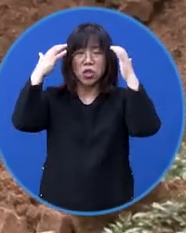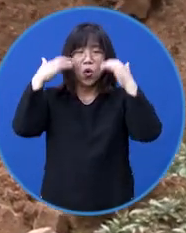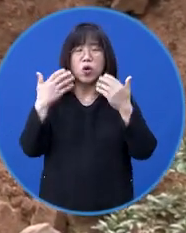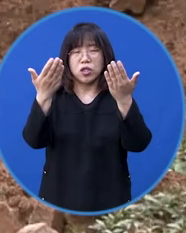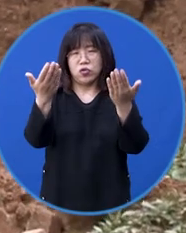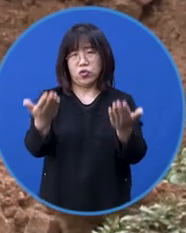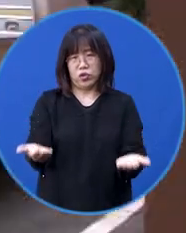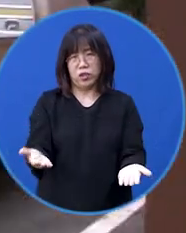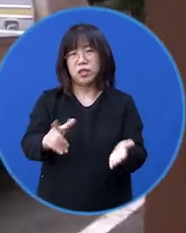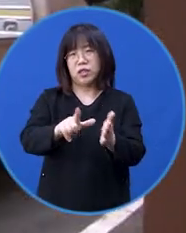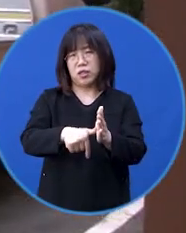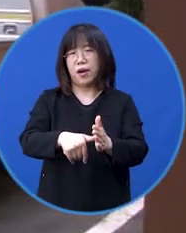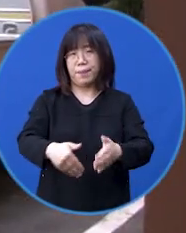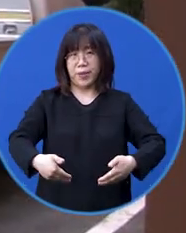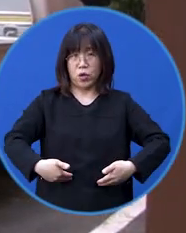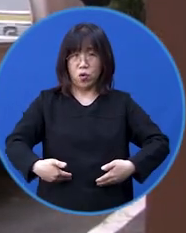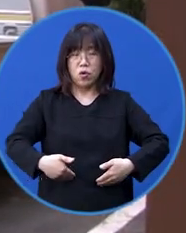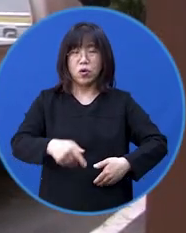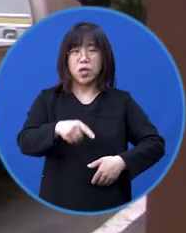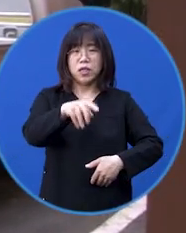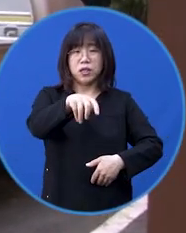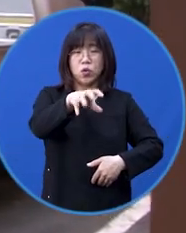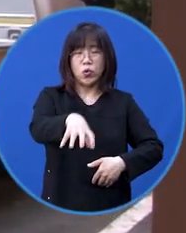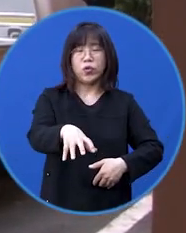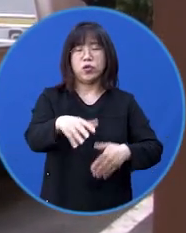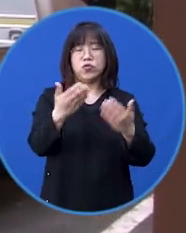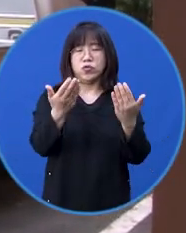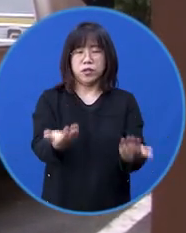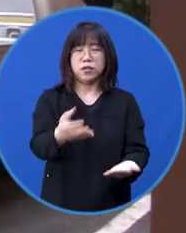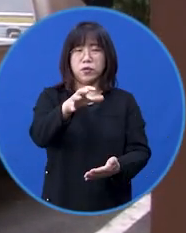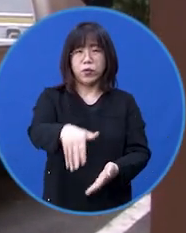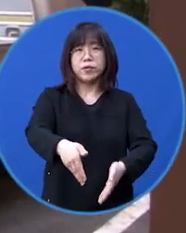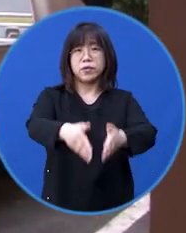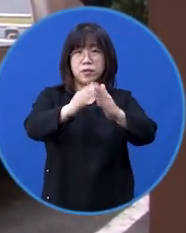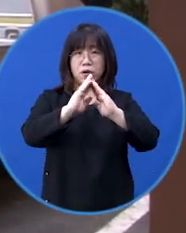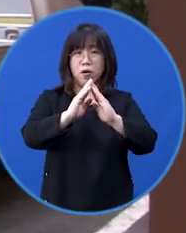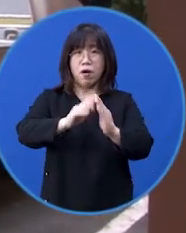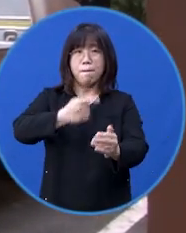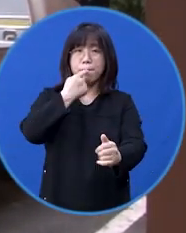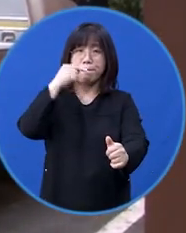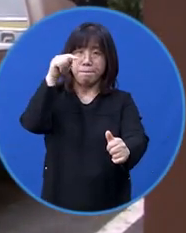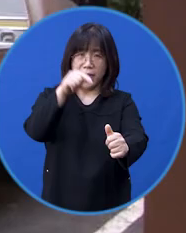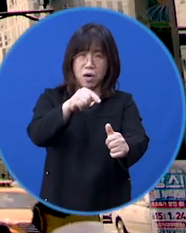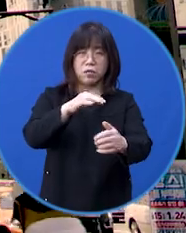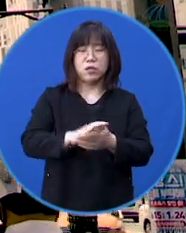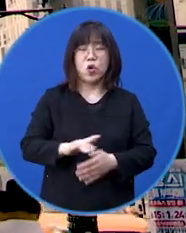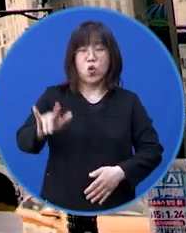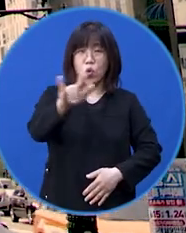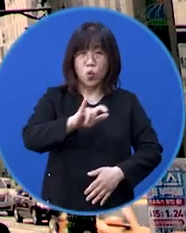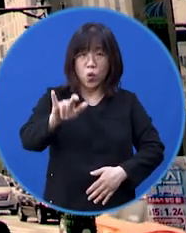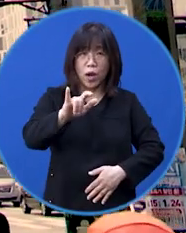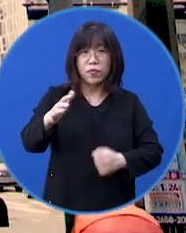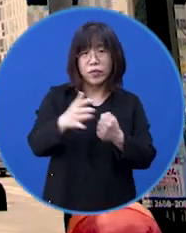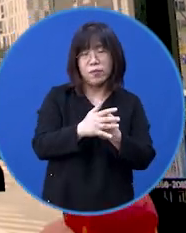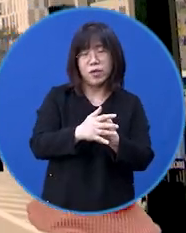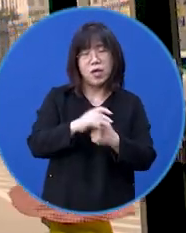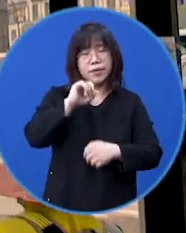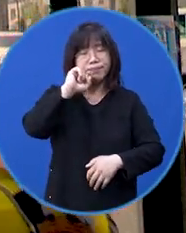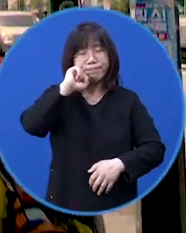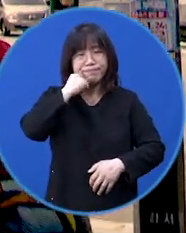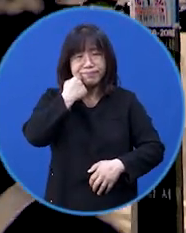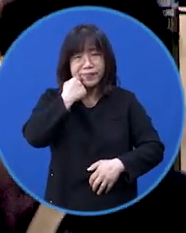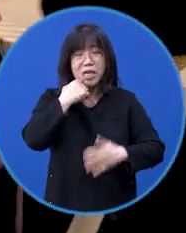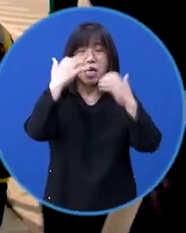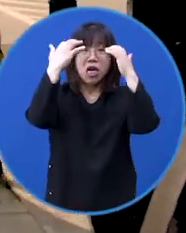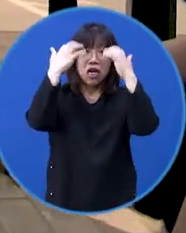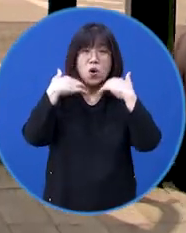시간제를 운영하고 현장 근로자 휴게시설을 설치하도록 권고하고 있습니다. 강서구는 코로나19 장기화로